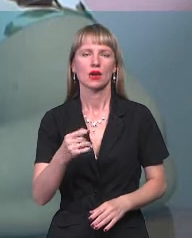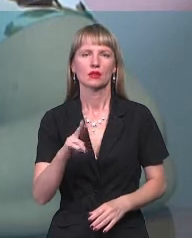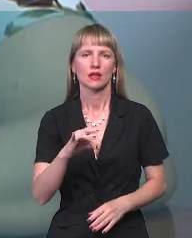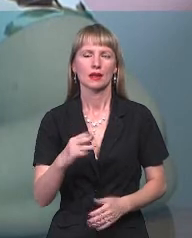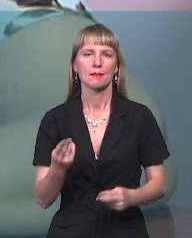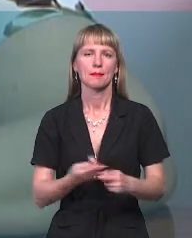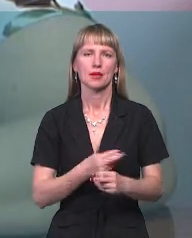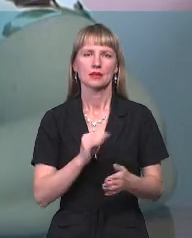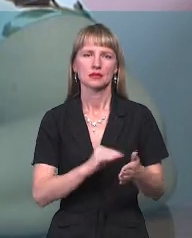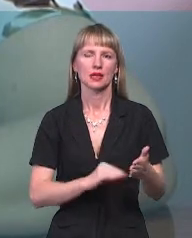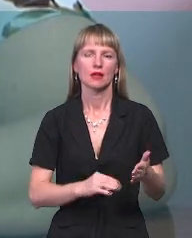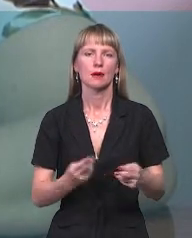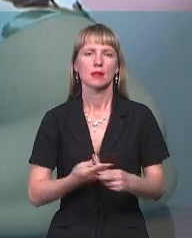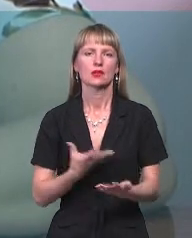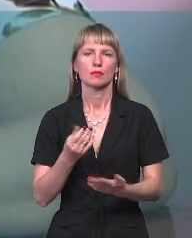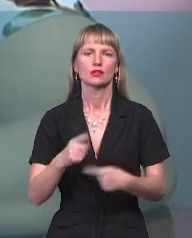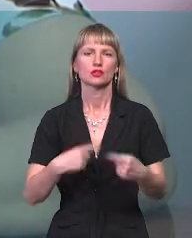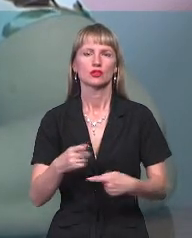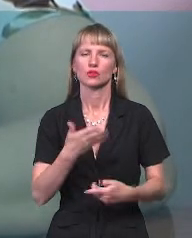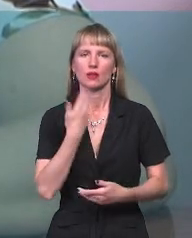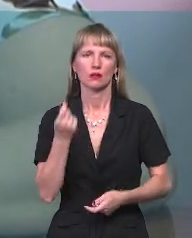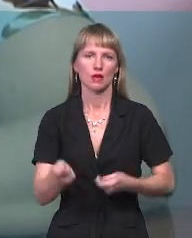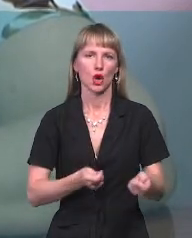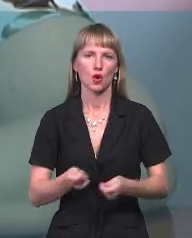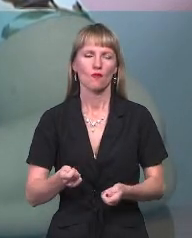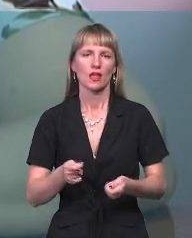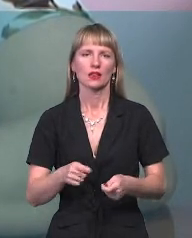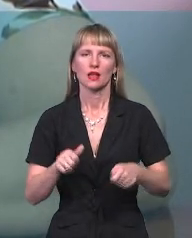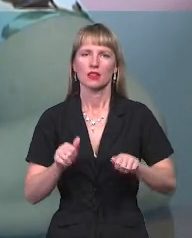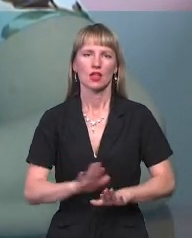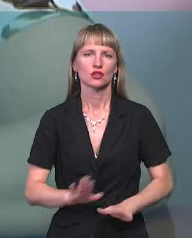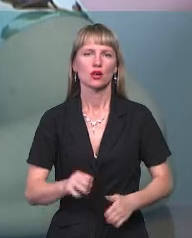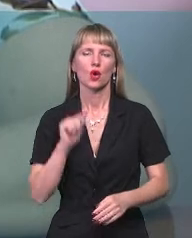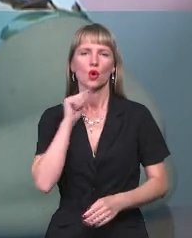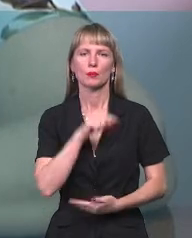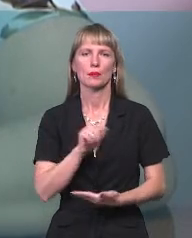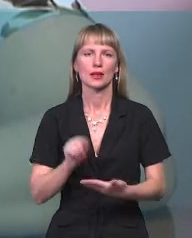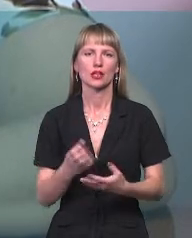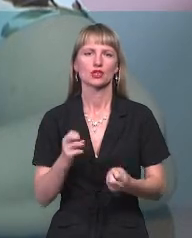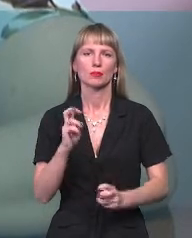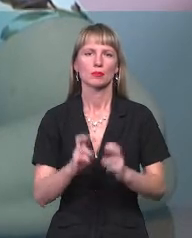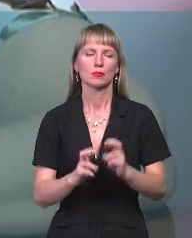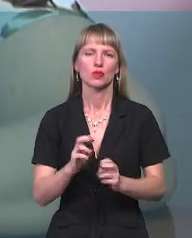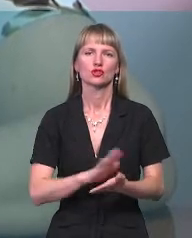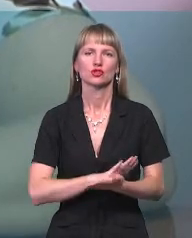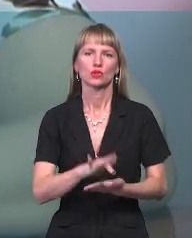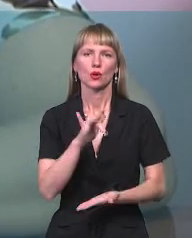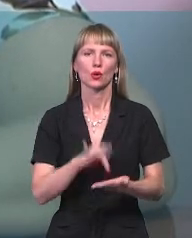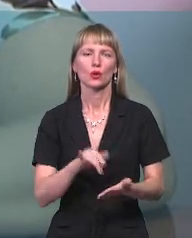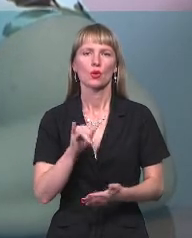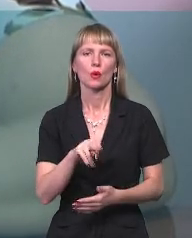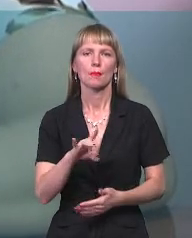без оплати через те, що неврегульованими залишилися економічні питання. Та ще підприємство «Чисте місто» у